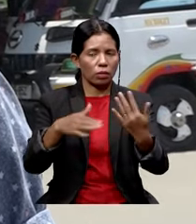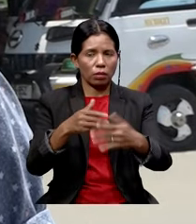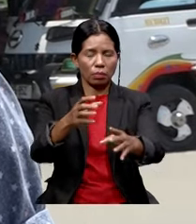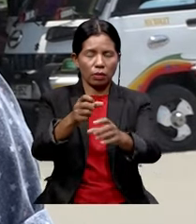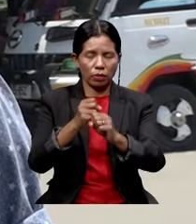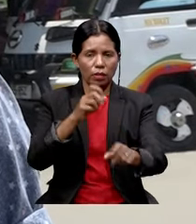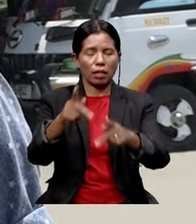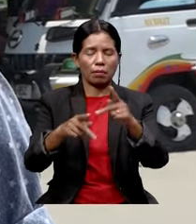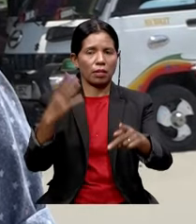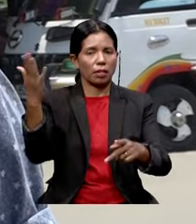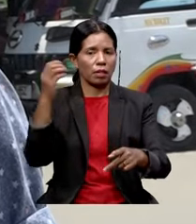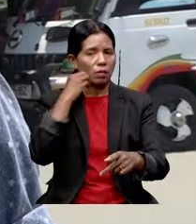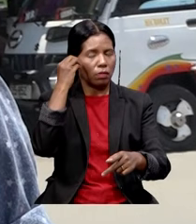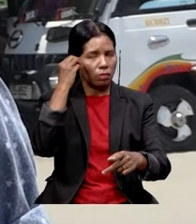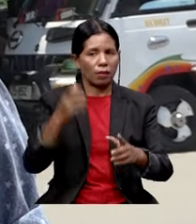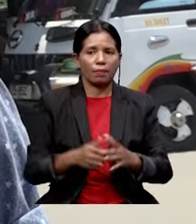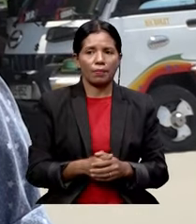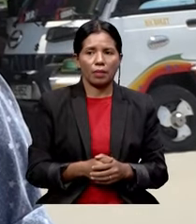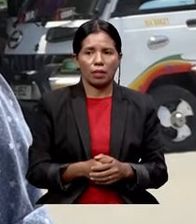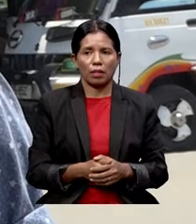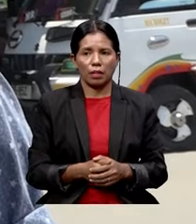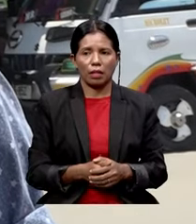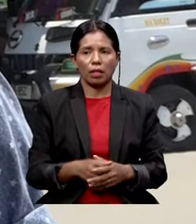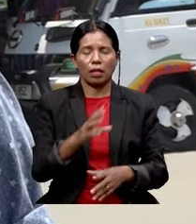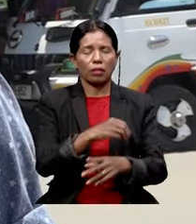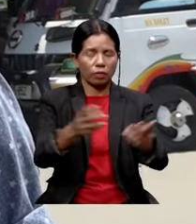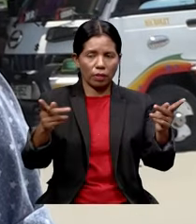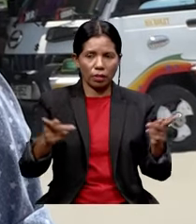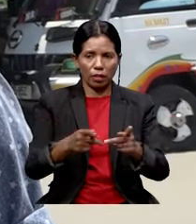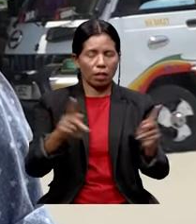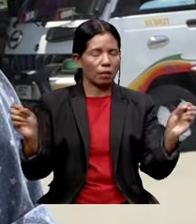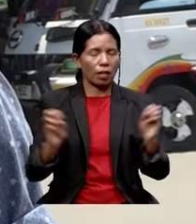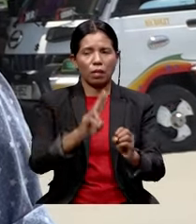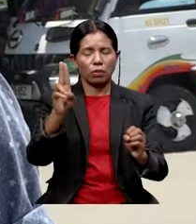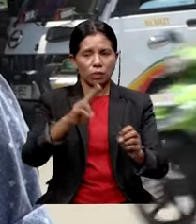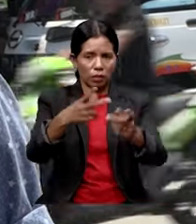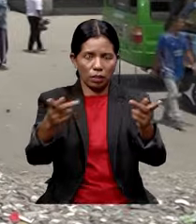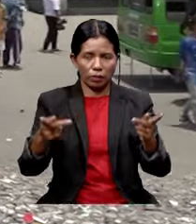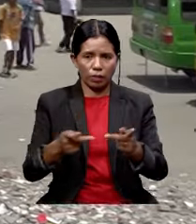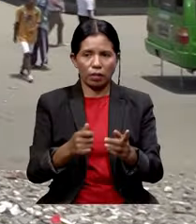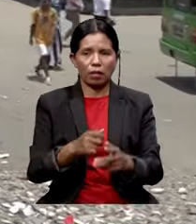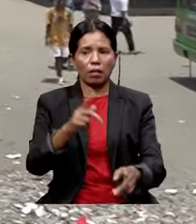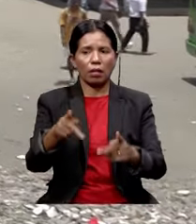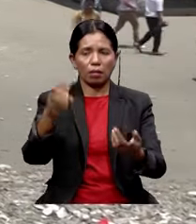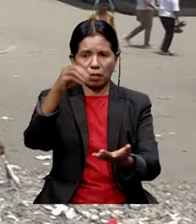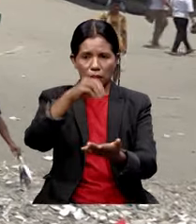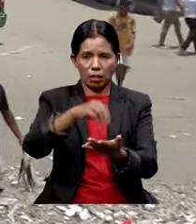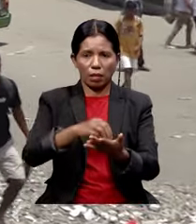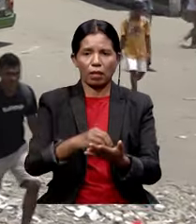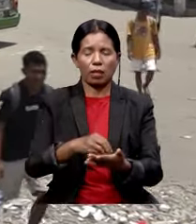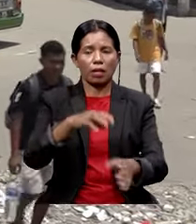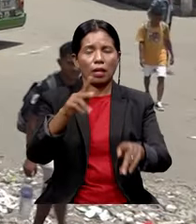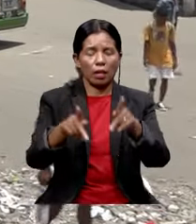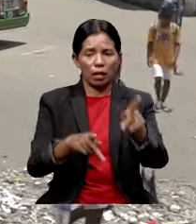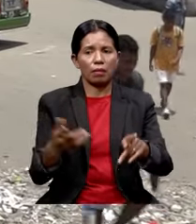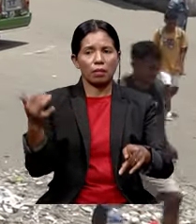umadi. Agora funsaun be terminal ne ema la aplikada. Terminal ne ema tau katak pasajeru si